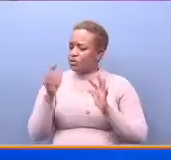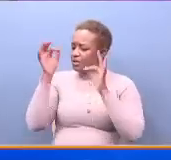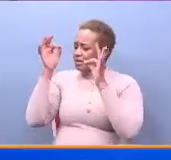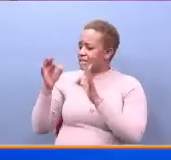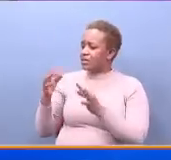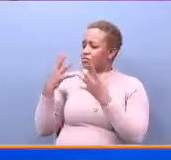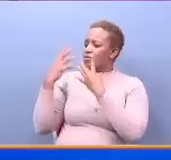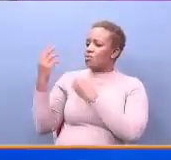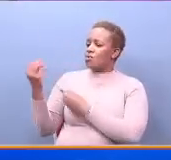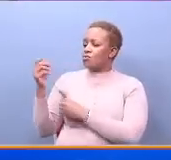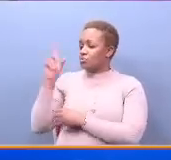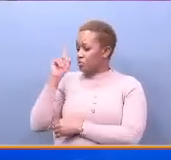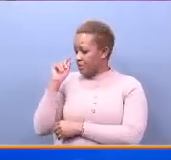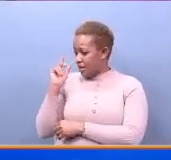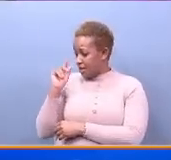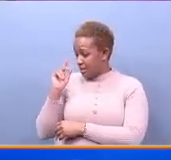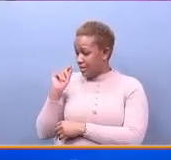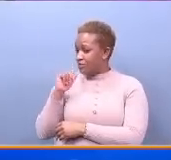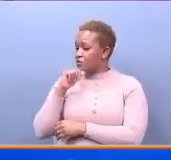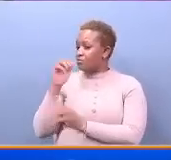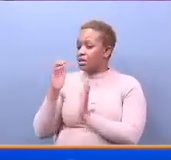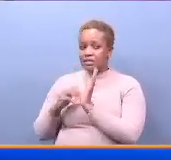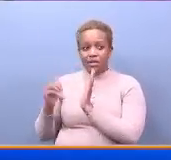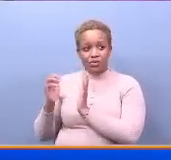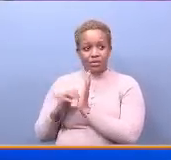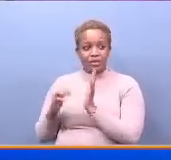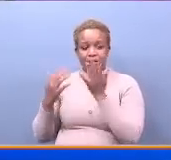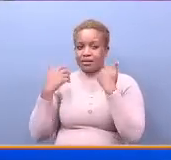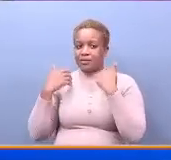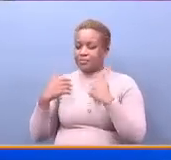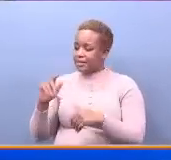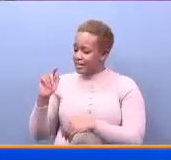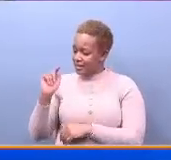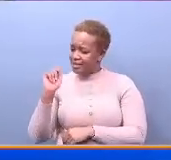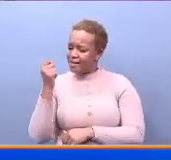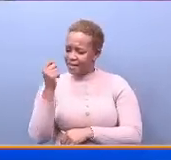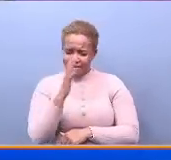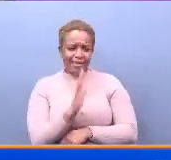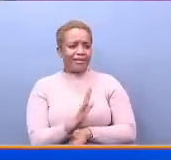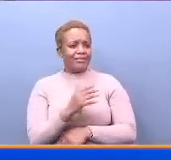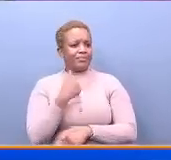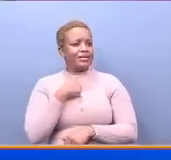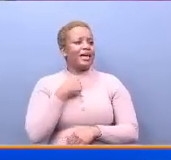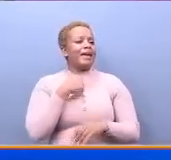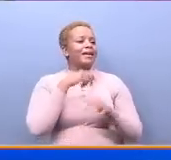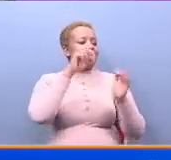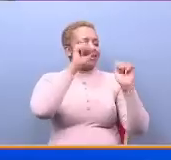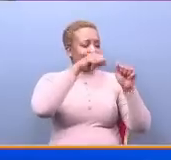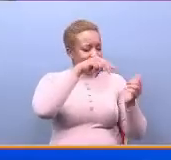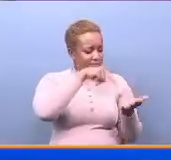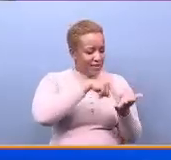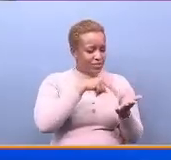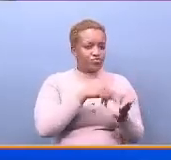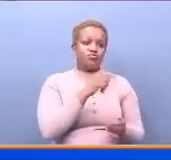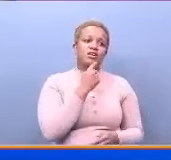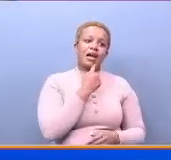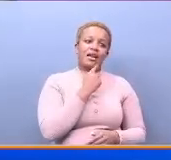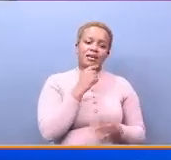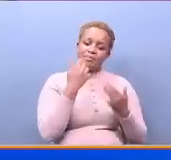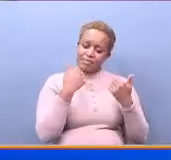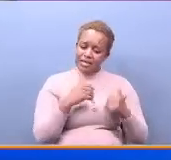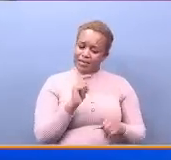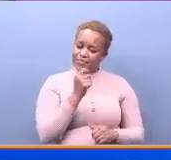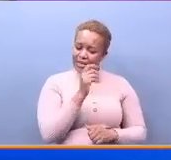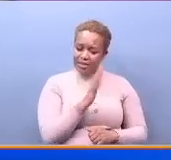Mombasa na wala sio Machakos? Na Machakos ni baadhi. Mimi ni Mkenya na hapo ni nyumbani. Mimi naweza simama hata Kisumu hata Turkana, mimi ni Mkenya. Ni kweli nakubali wewe. Katiba inaniruhusu.